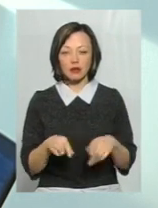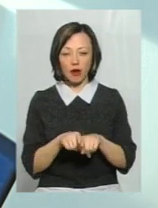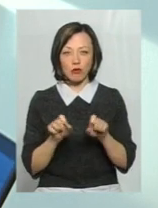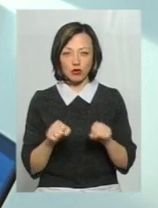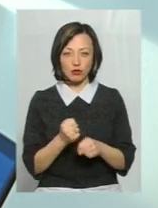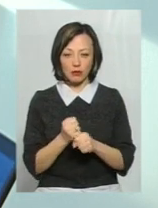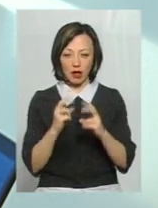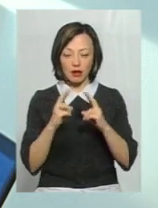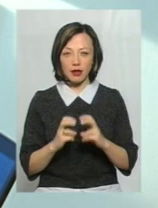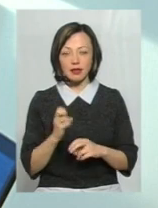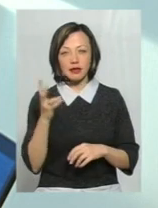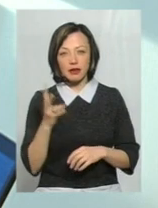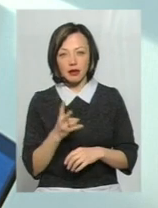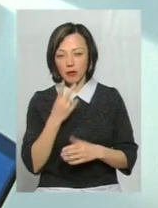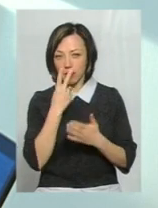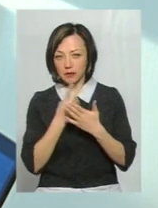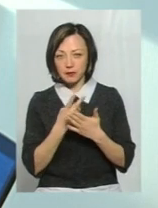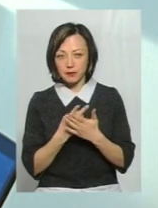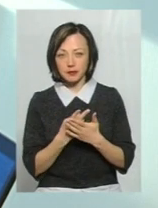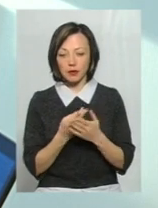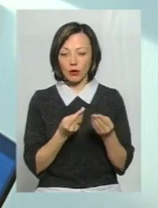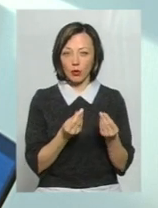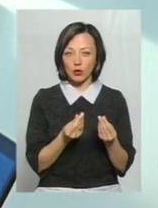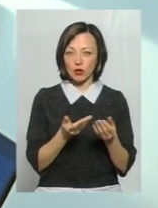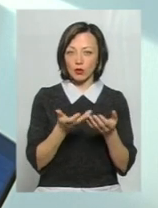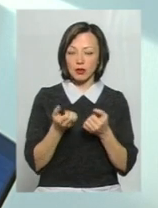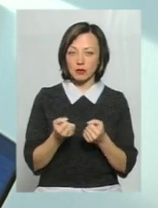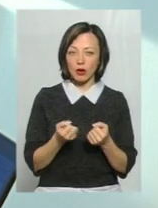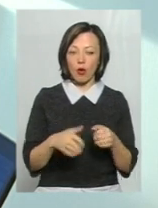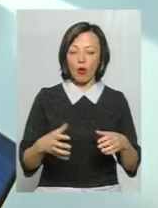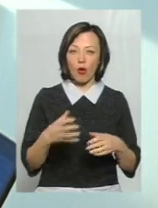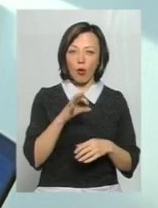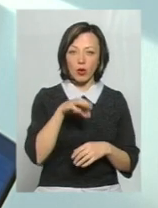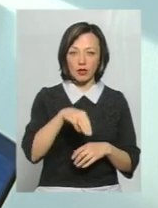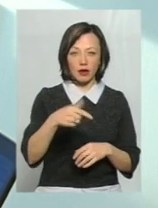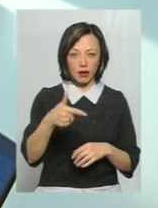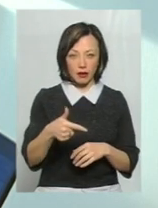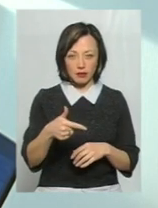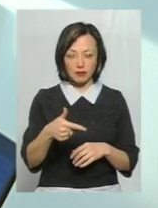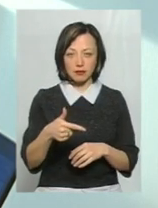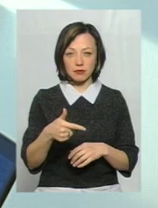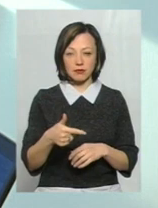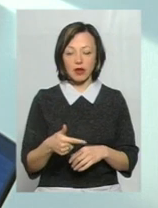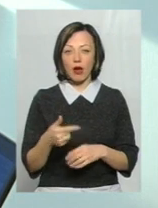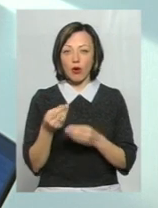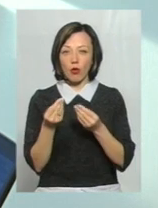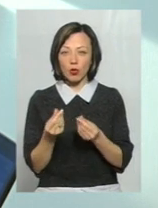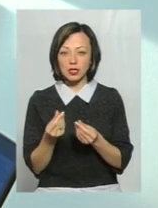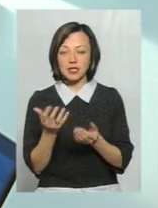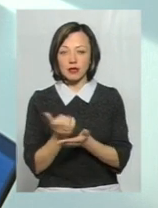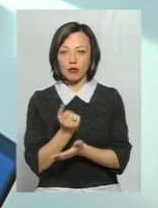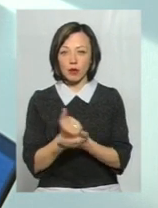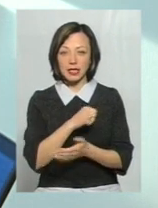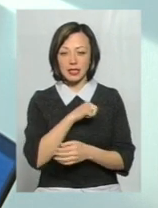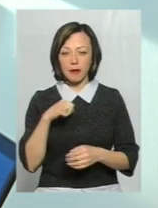зробити аналіз. Але треба накладувати ті кошти, які одержують об'єднані територіальні громади безпосередньо, ті кошти, які заробляють